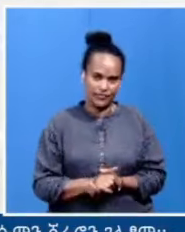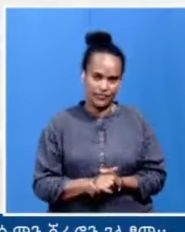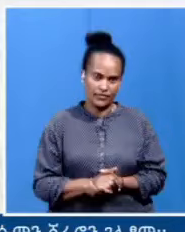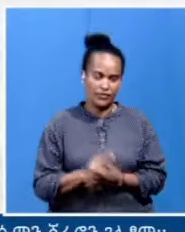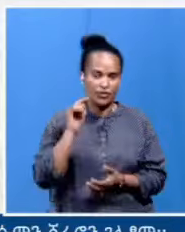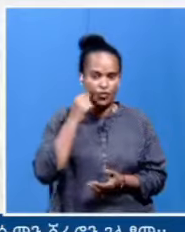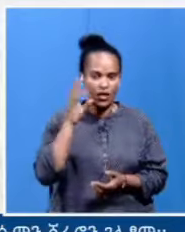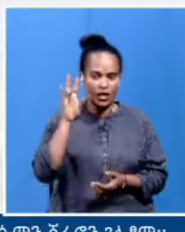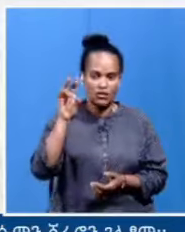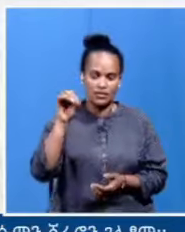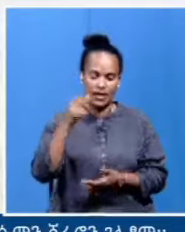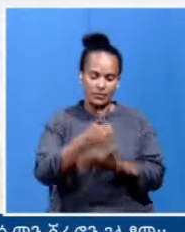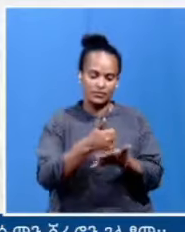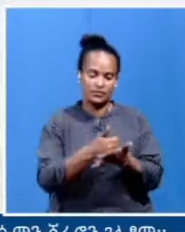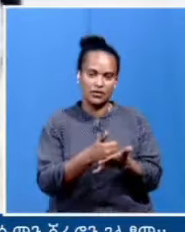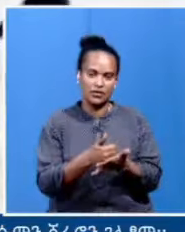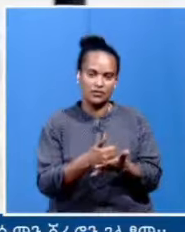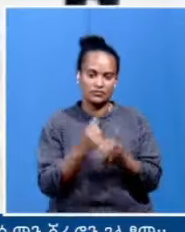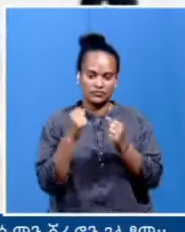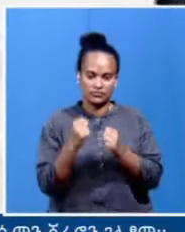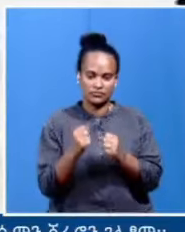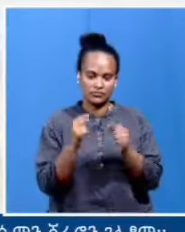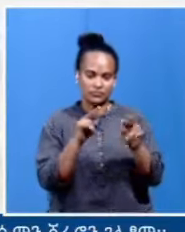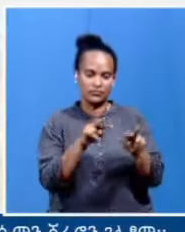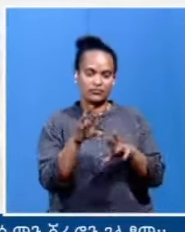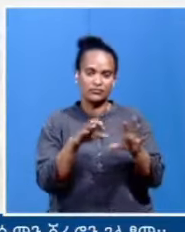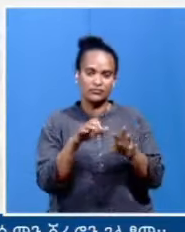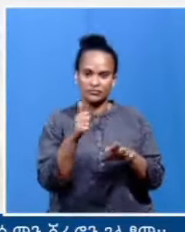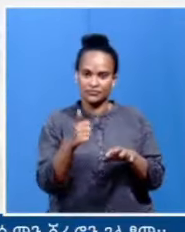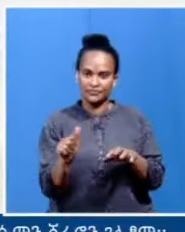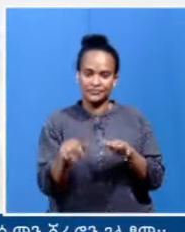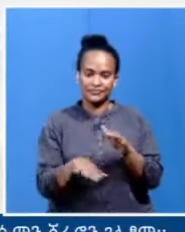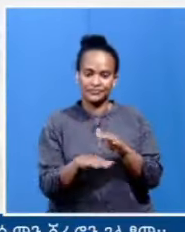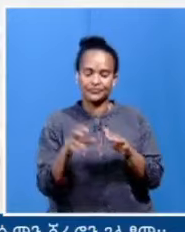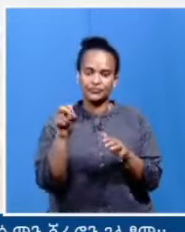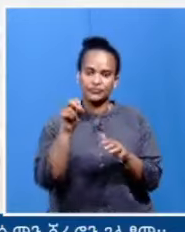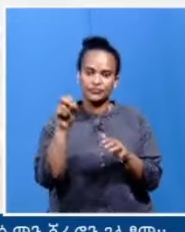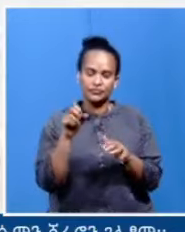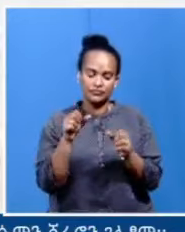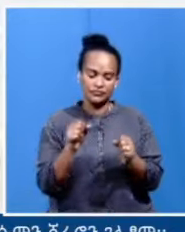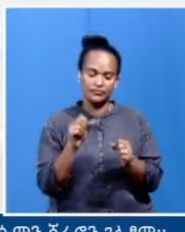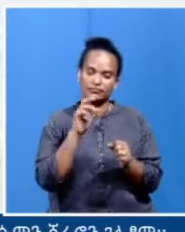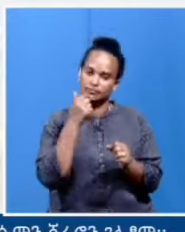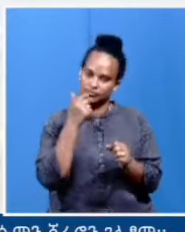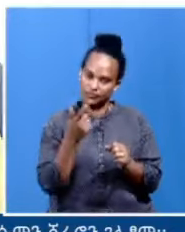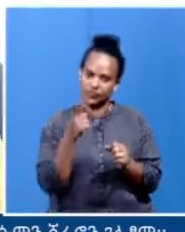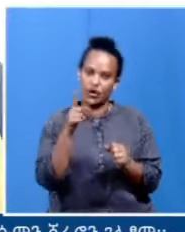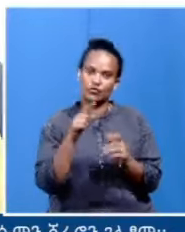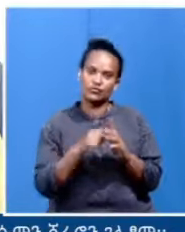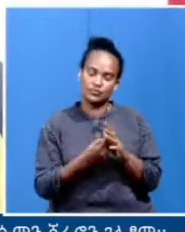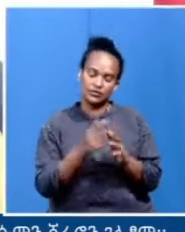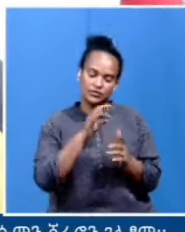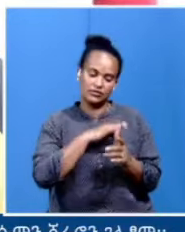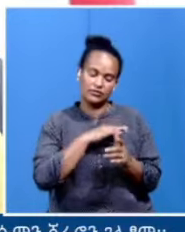ዋላና ሰብዓ እንደርታ ንባዕሉ ልምሽ ሰብዓ እንደርታ ጥንክር ኢሉ ትኩረቶ ተገይርዎ ማንም ካልእ ትሕቲኡ ዘሎ ወረዳታት ጥንክር ክብል እዩ ካብኡ እዩ ዝጅምር። ተሪፍ